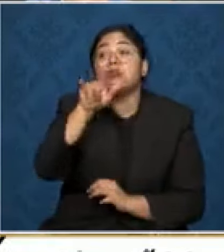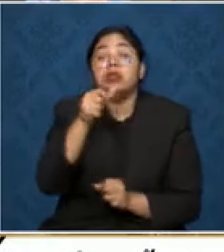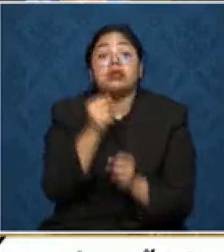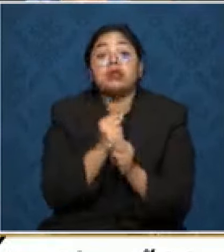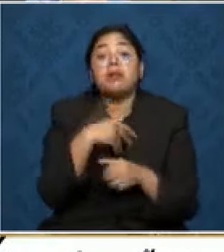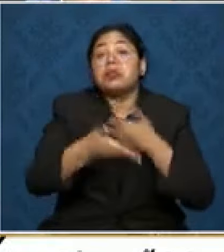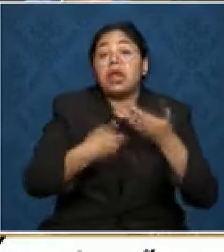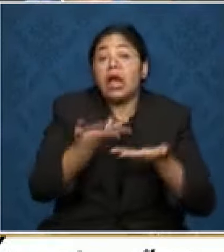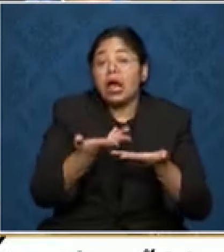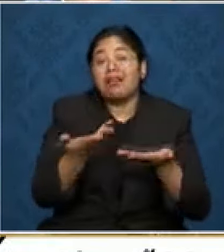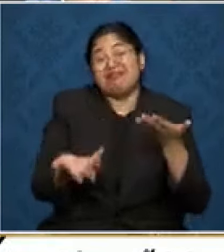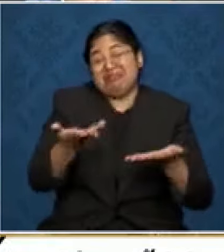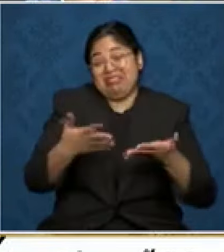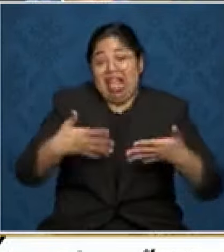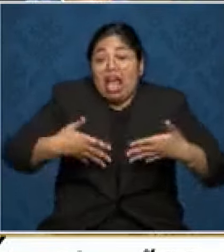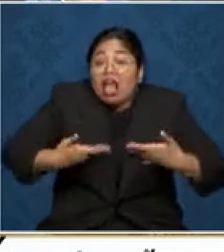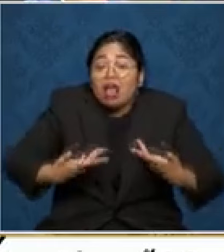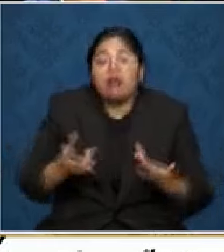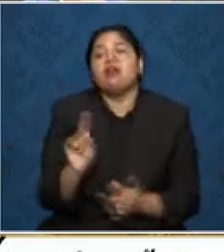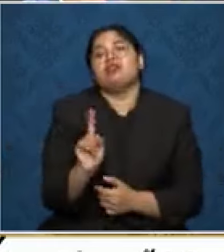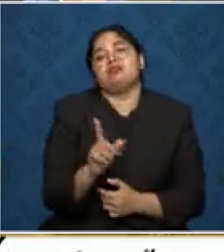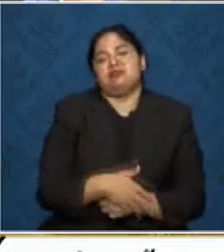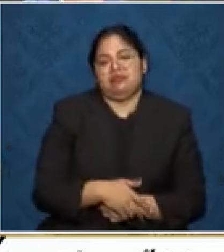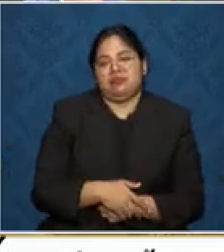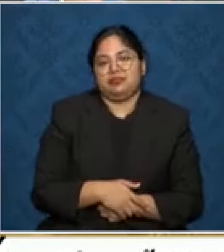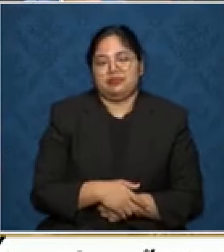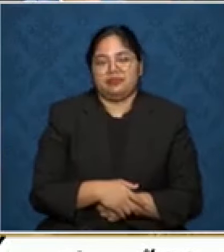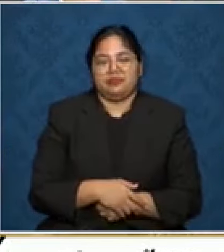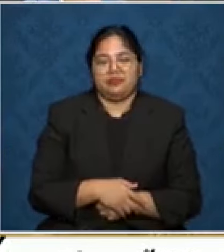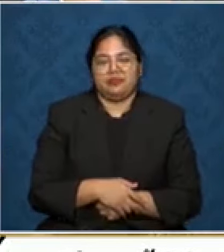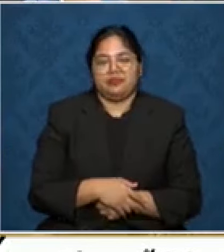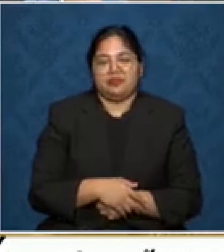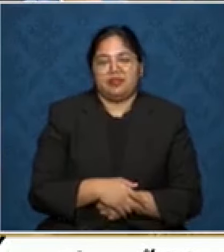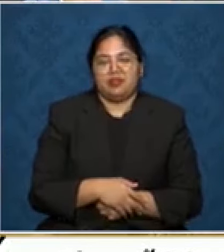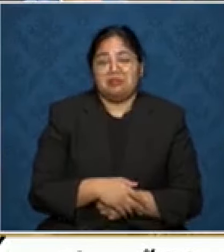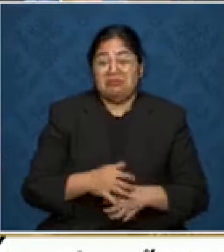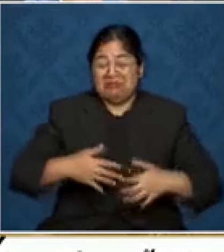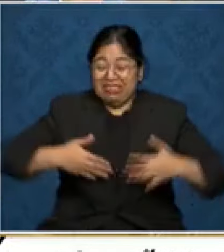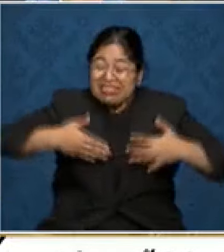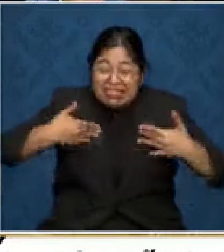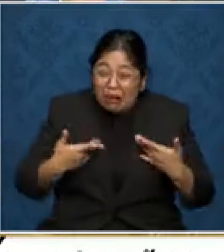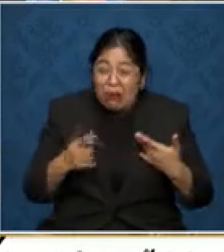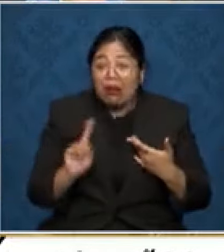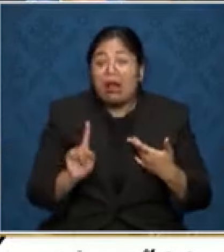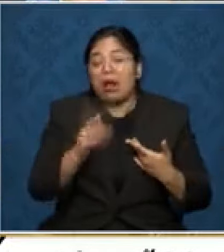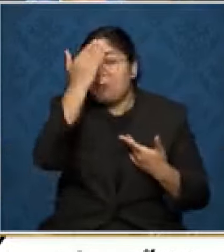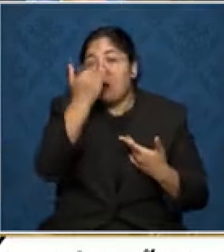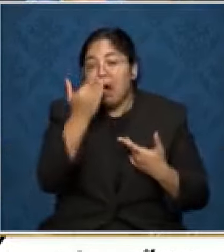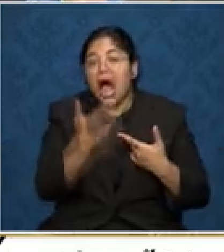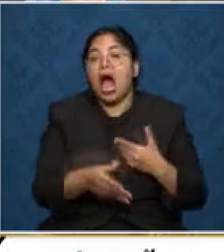หรือทำการตลกที่บอกว่าไปทำการตลกเพราะว่าอยู่เมือง